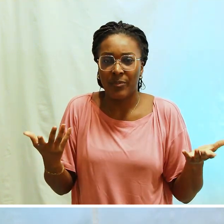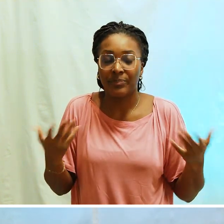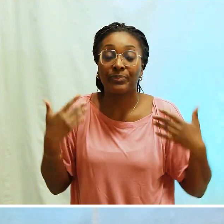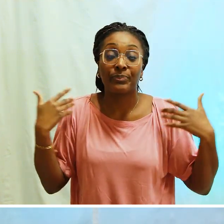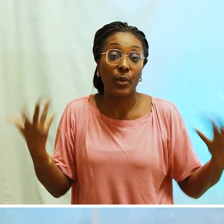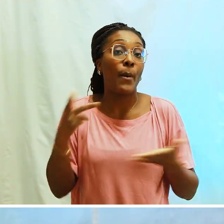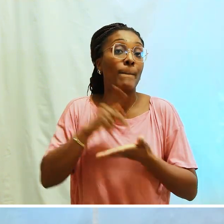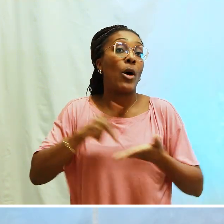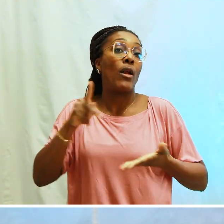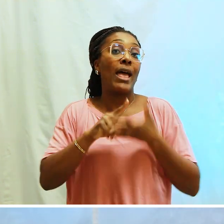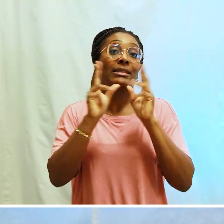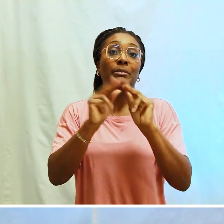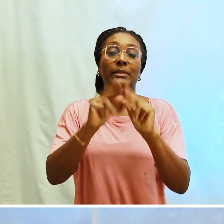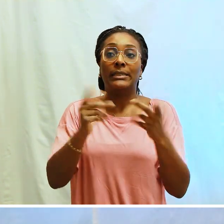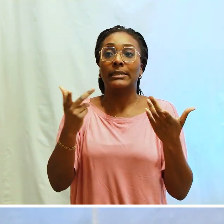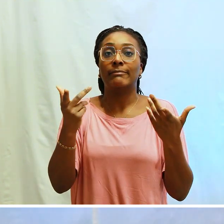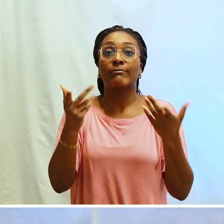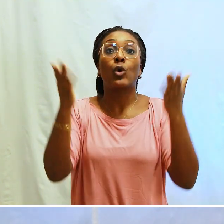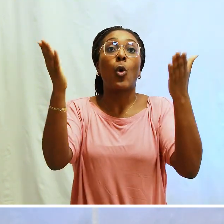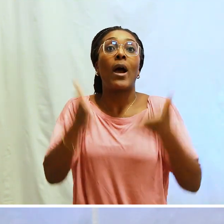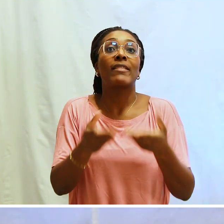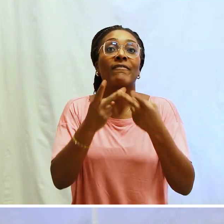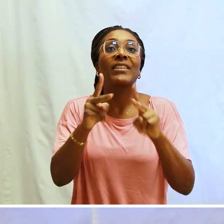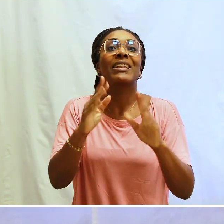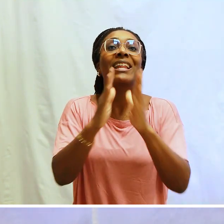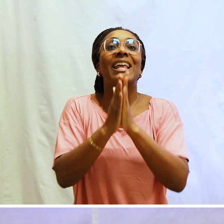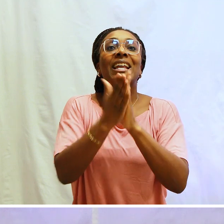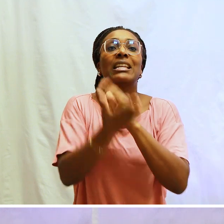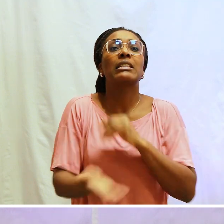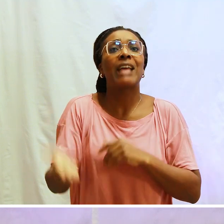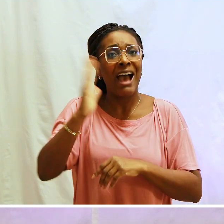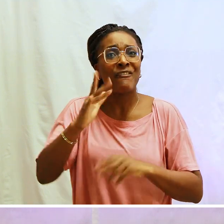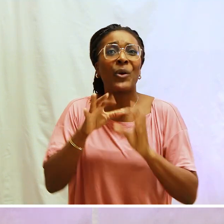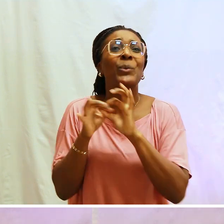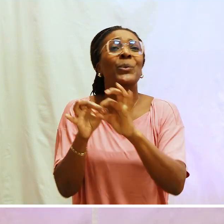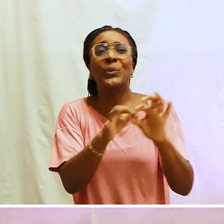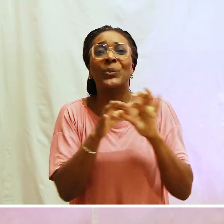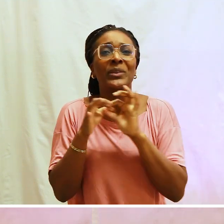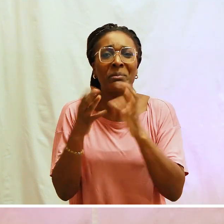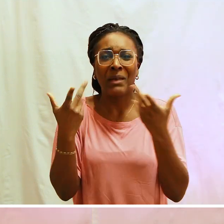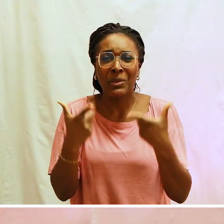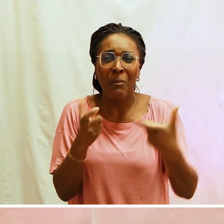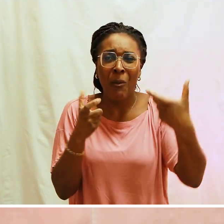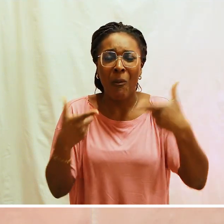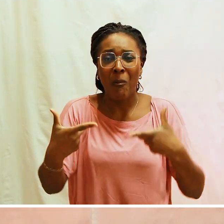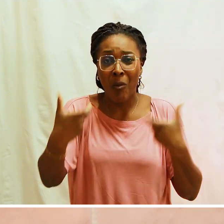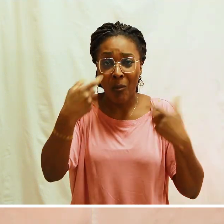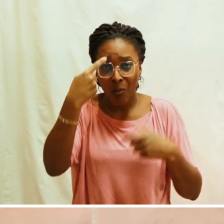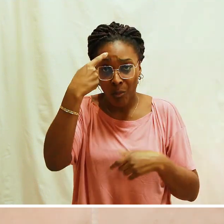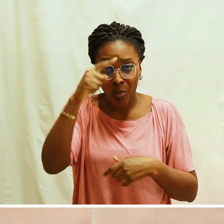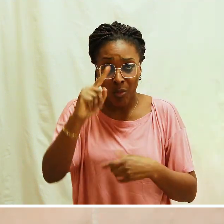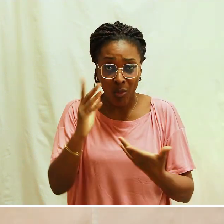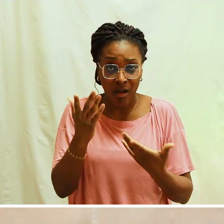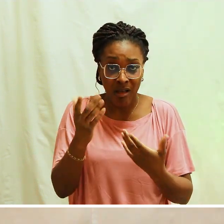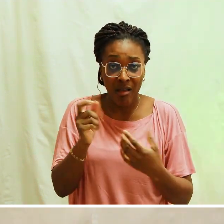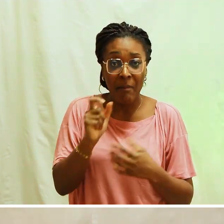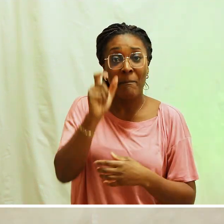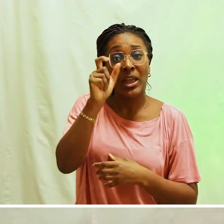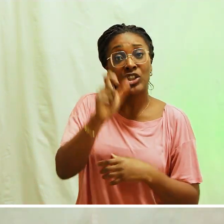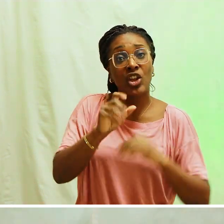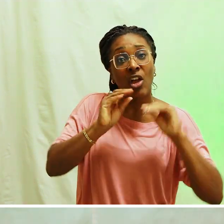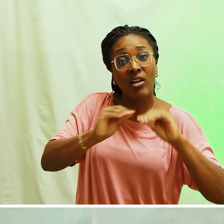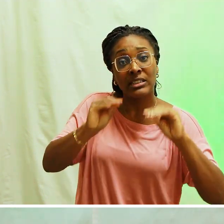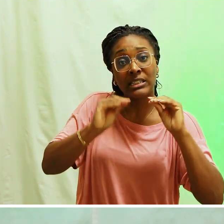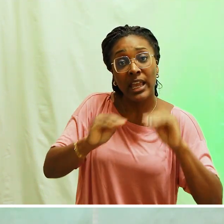de Corinthe. Il leur dit vous étiez dans l'unité, mais là vous êtes en train de vous diviser pour une question de personnes qui sont